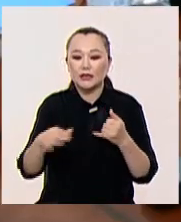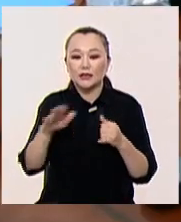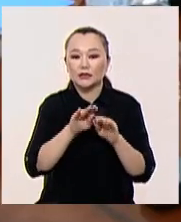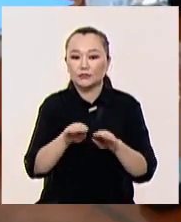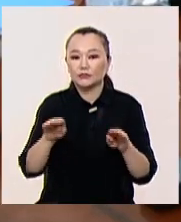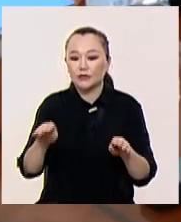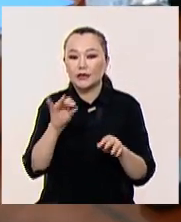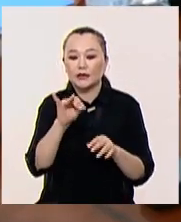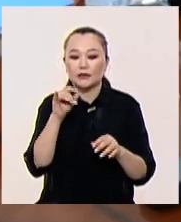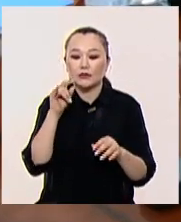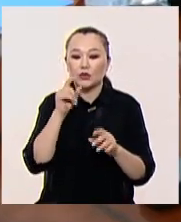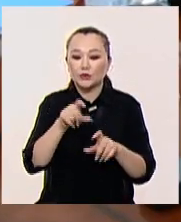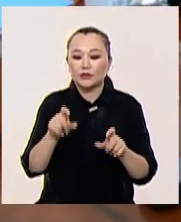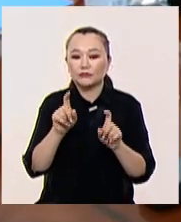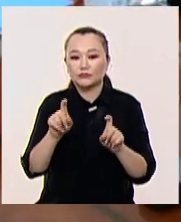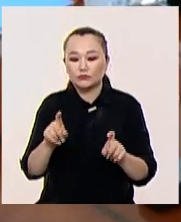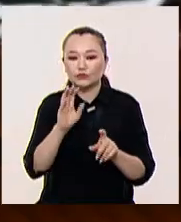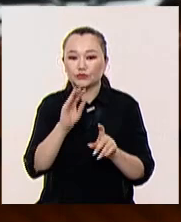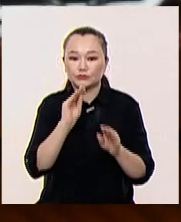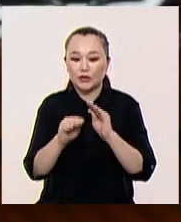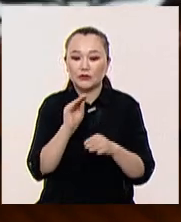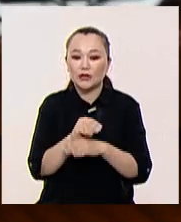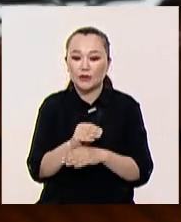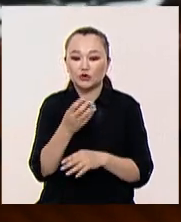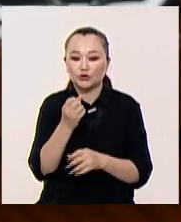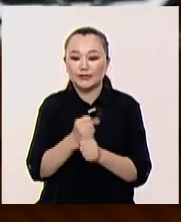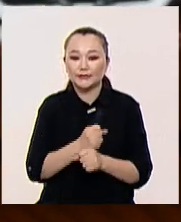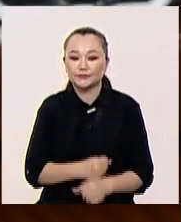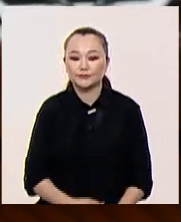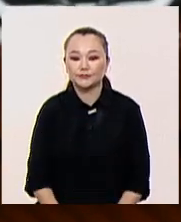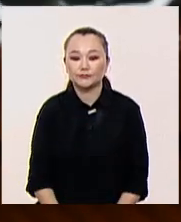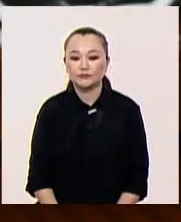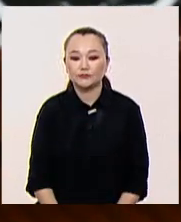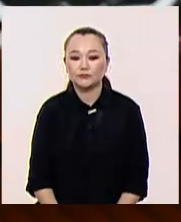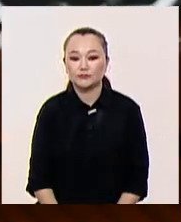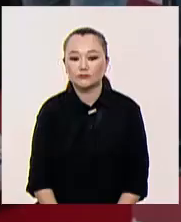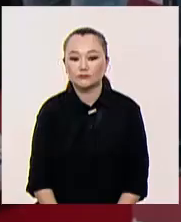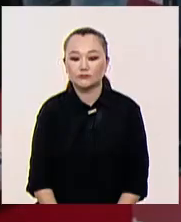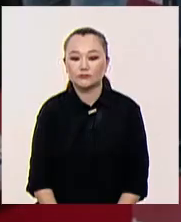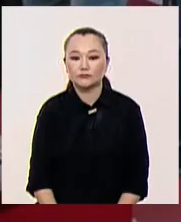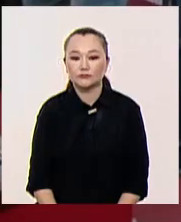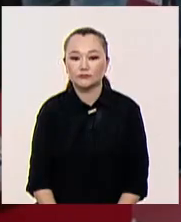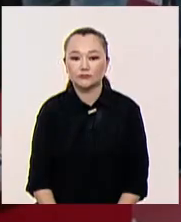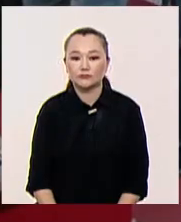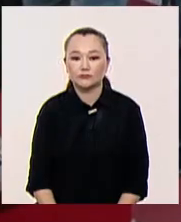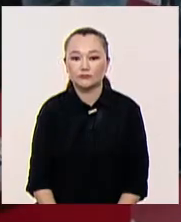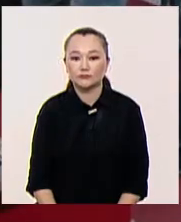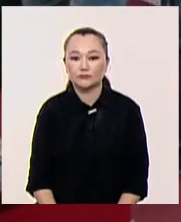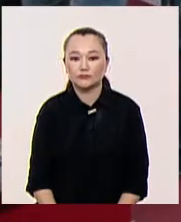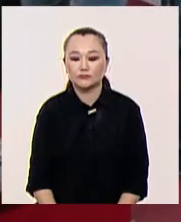высадки пассажиров. Людмила Батюшкина, Ирина Нинашева, Абай Нуржанович, Рахимжан Искаков, Информбюро, Кызылординская область.